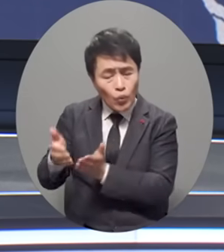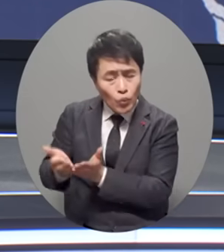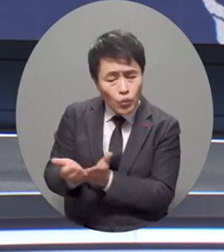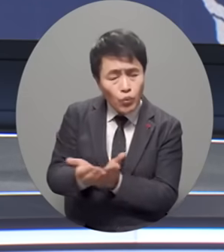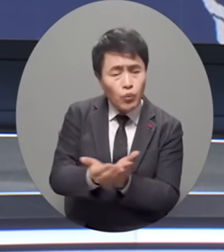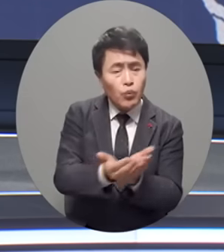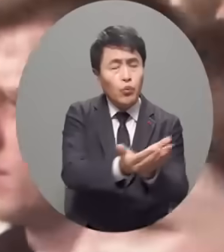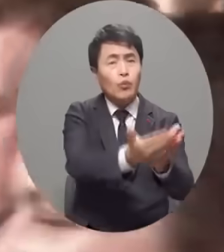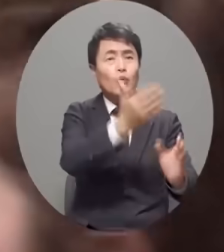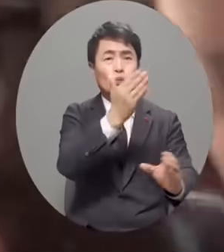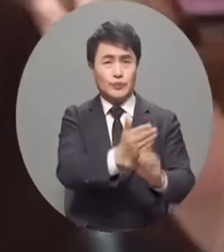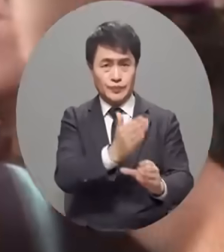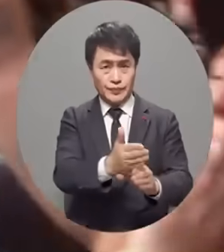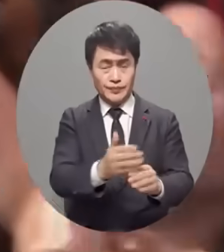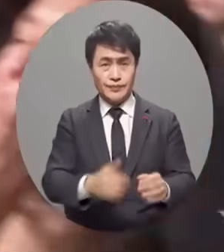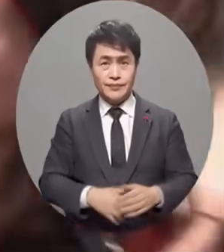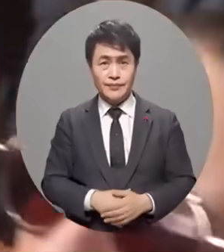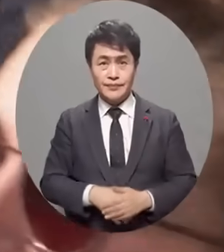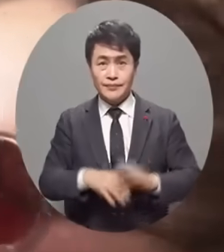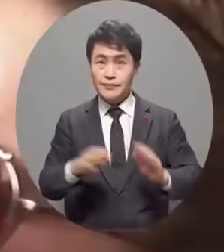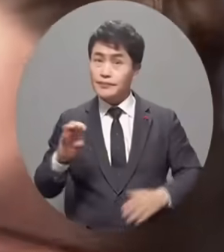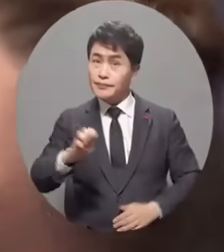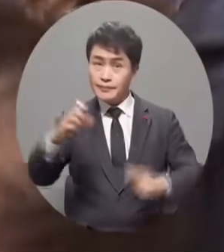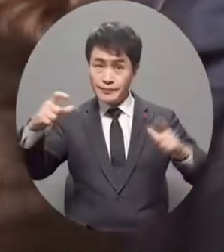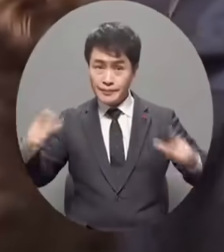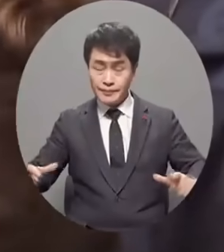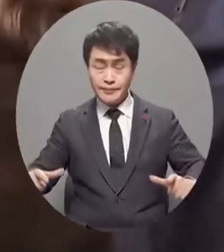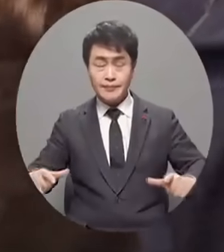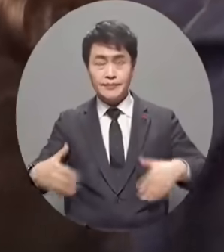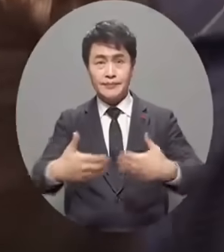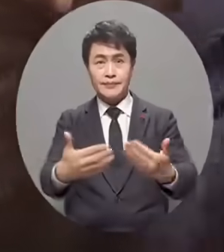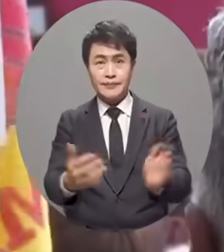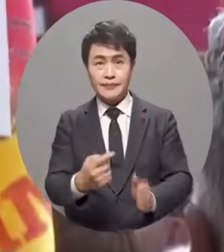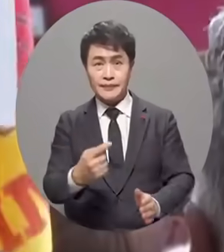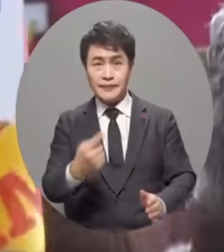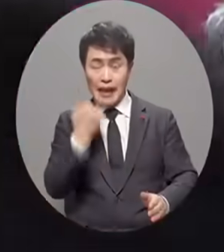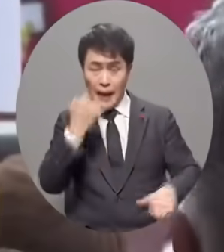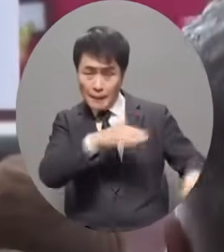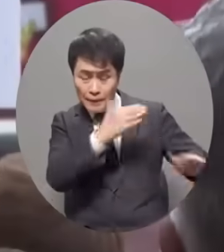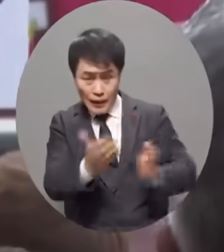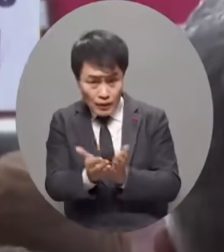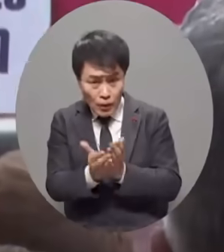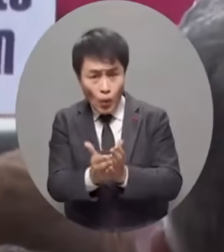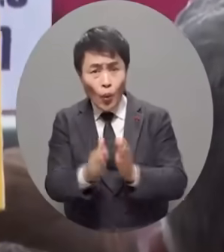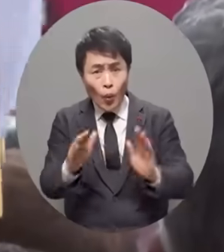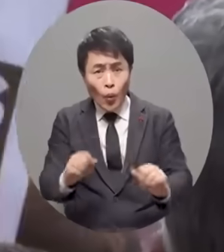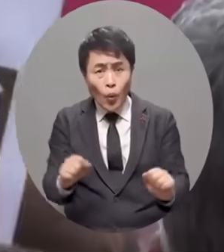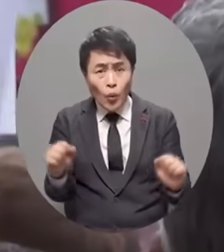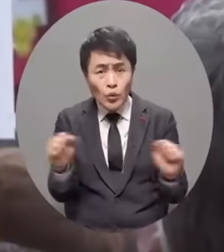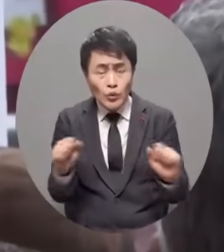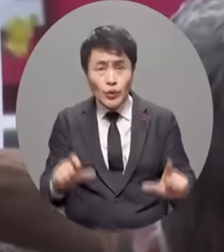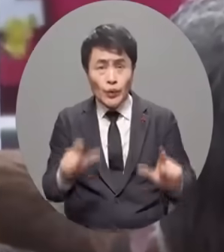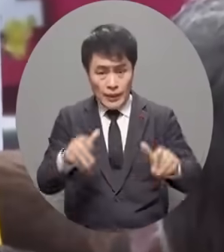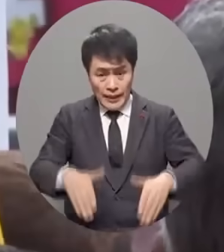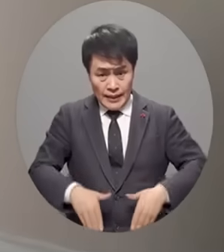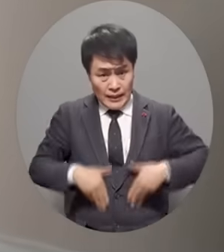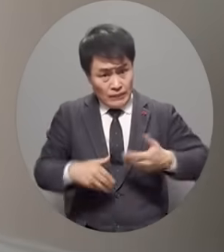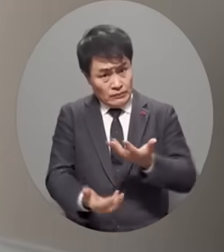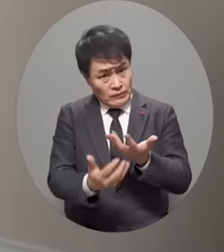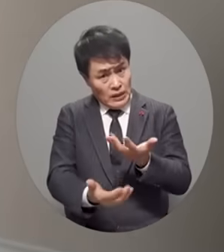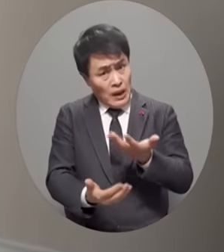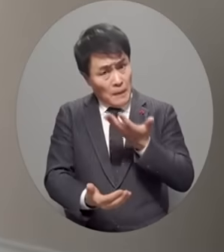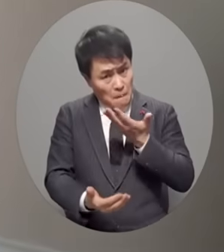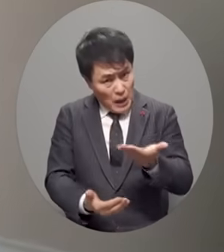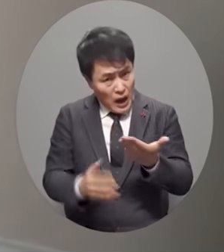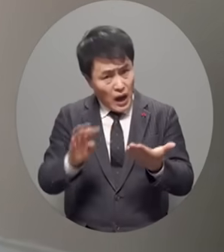때문입니다. 유럽 지역 서민들에게는 뱃길의 전황이 올겨울 난방을 할 수 있을지를